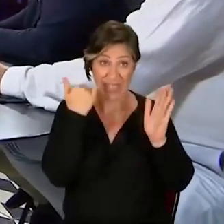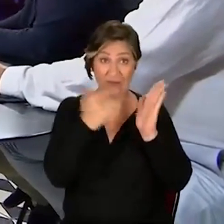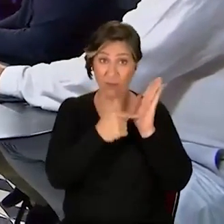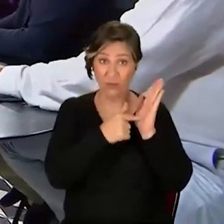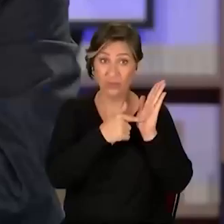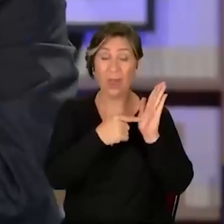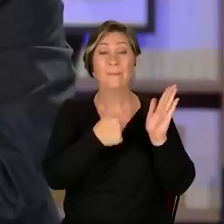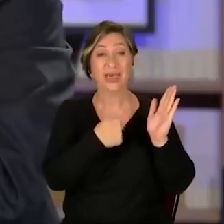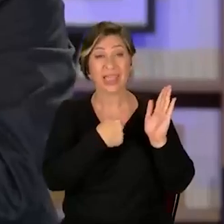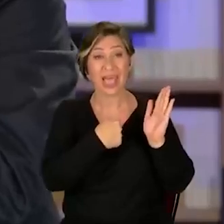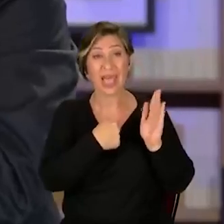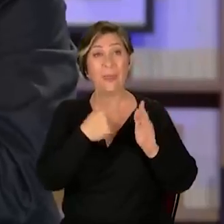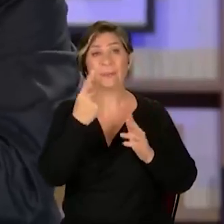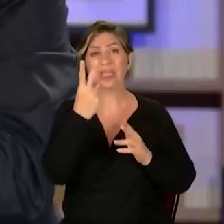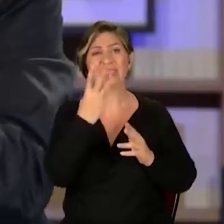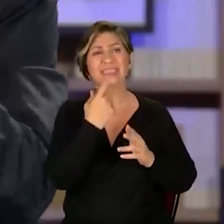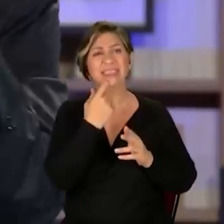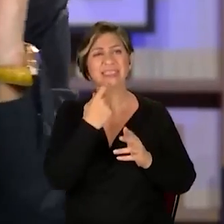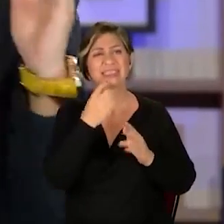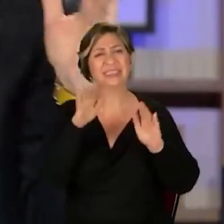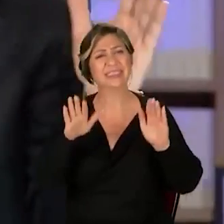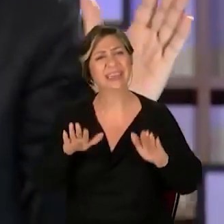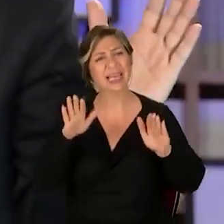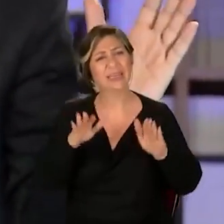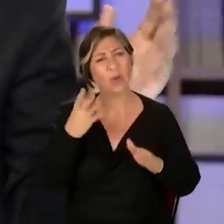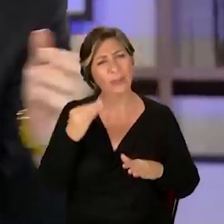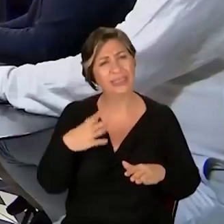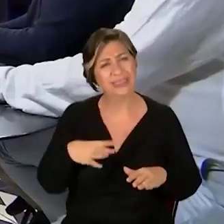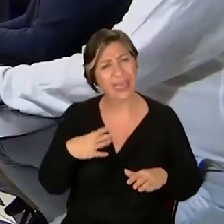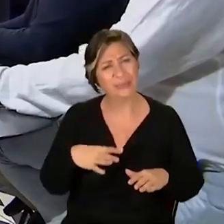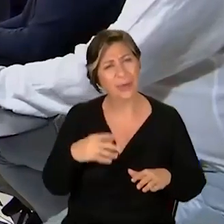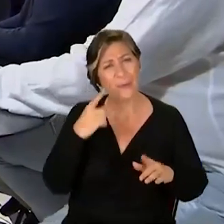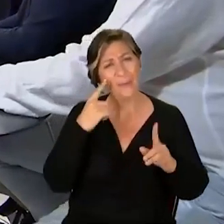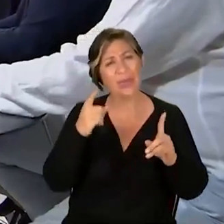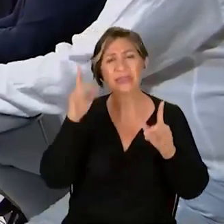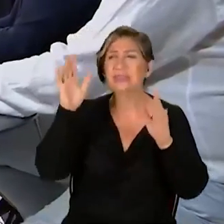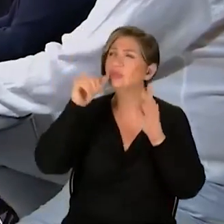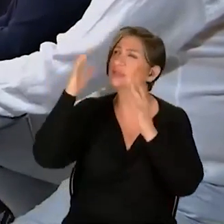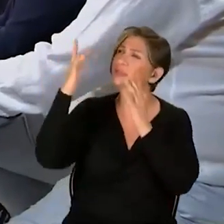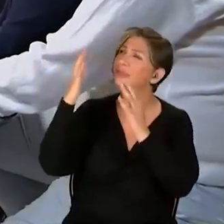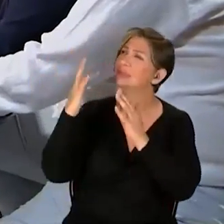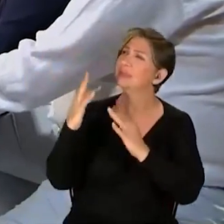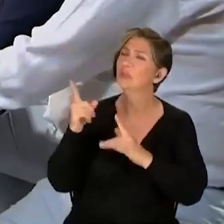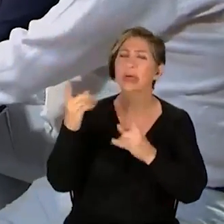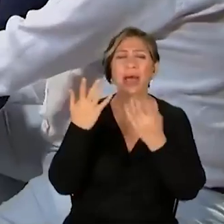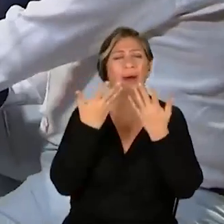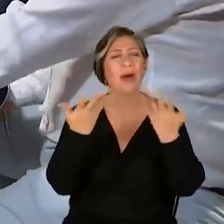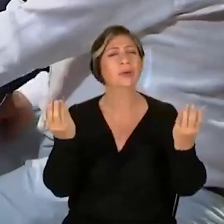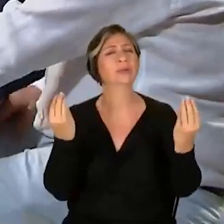bana birkaç senedir sakin olmak ister misin yavrum? Bak ne güzel şıpır şıpır yağmur yağıyor falan